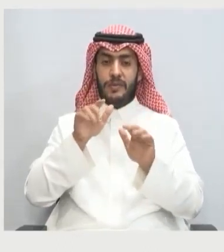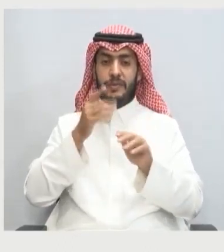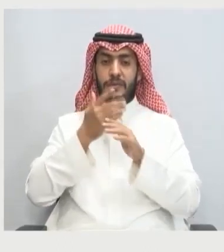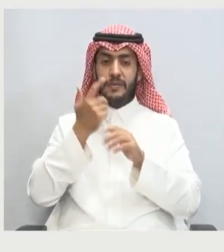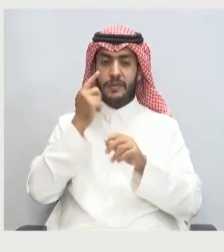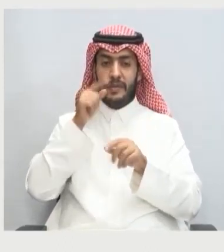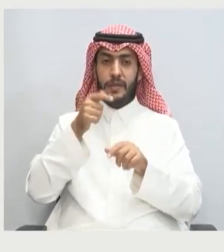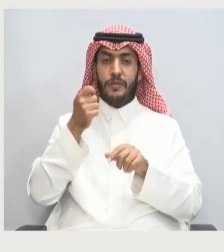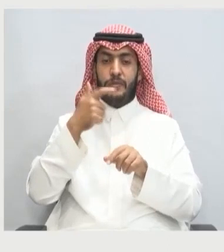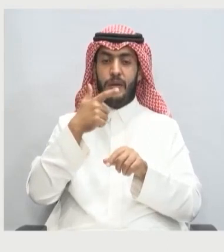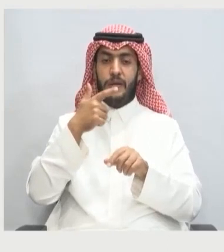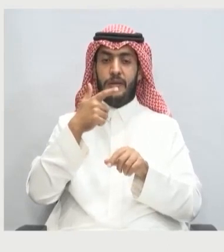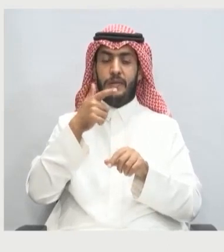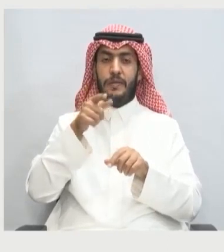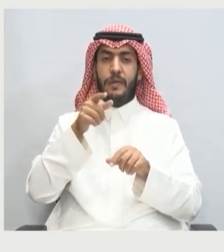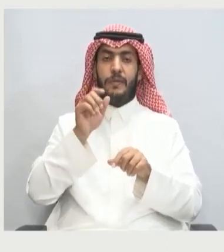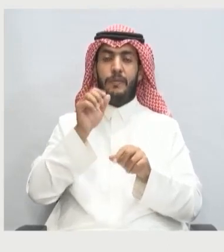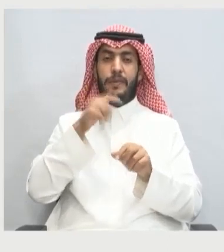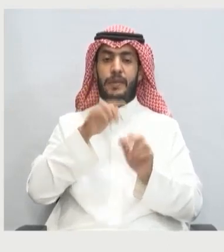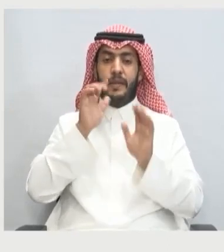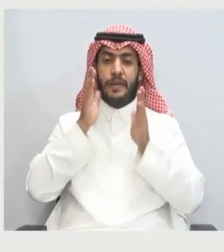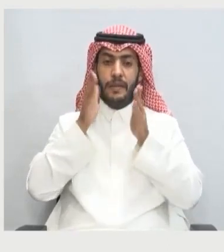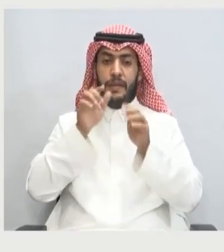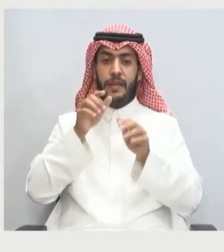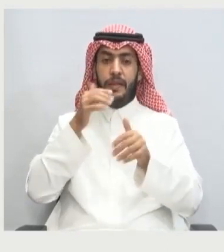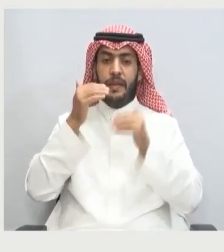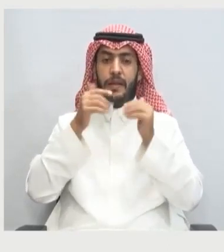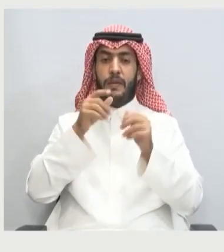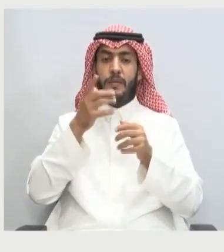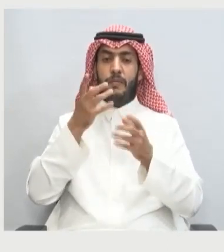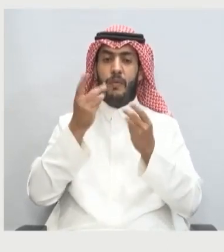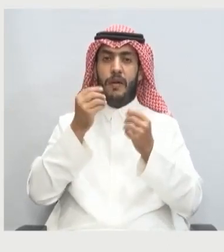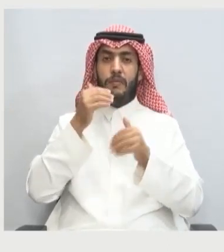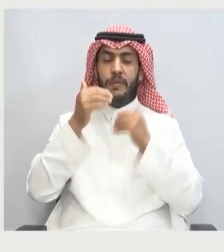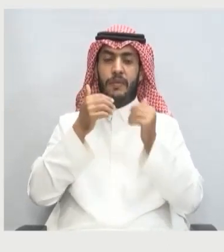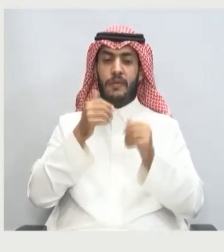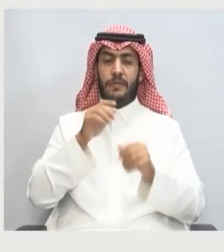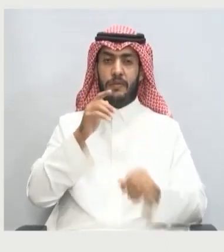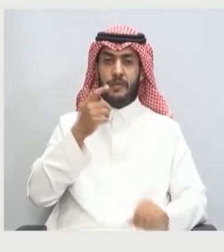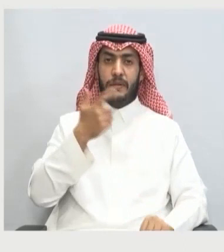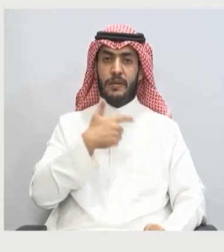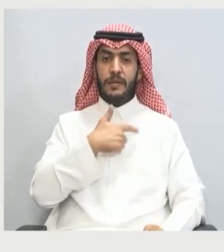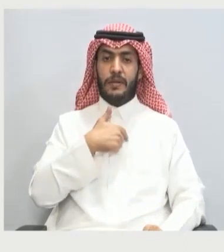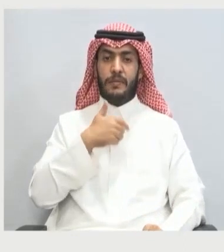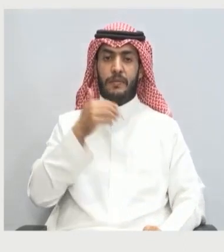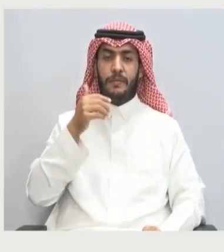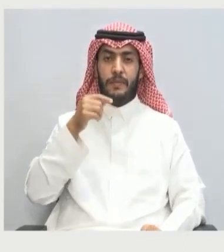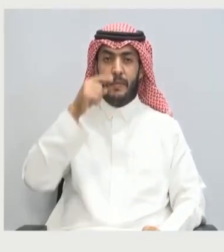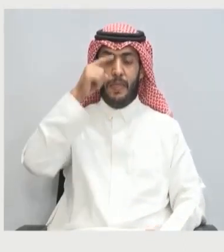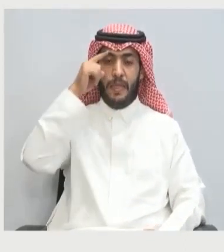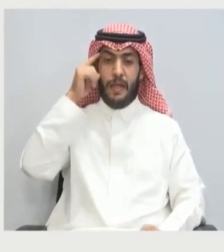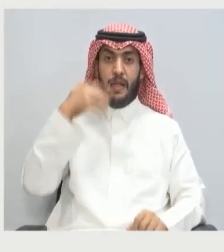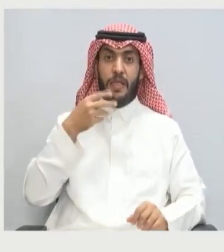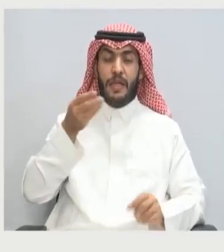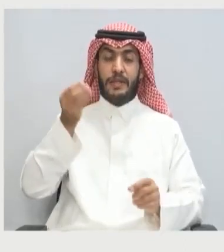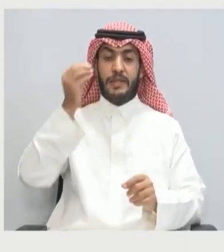التي تشير الى ان السرعه تعتمد على تركيز المواد المتفاعله اذا ماذا يحدث للتركيز اذا انا ضاعفت